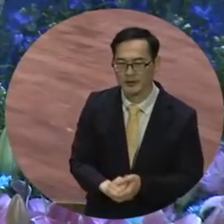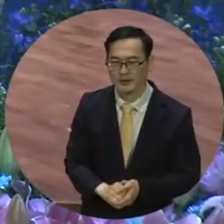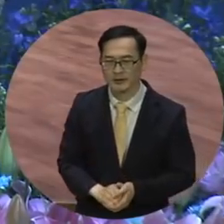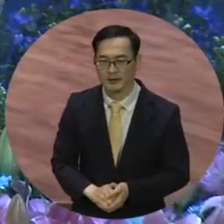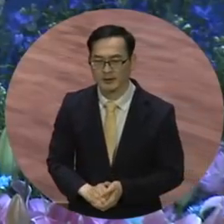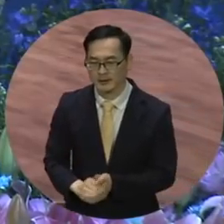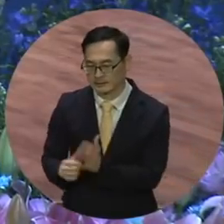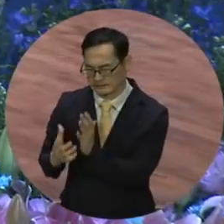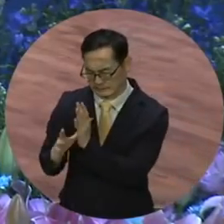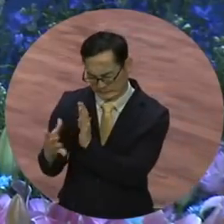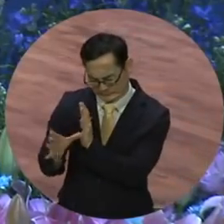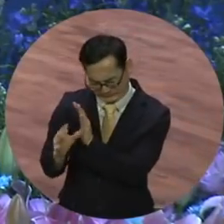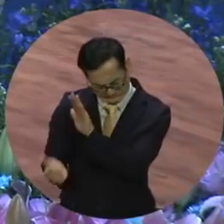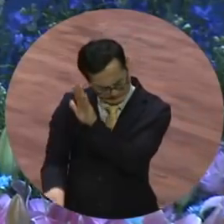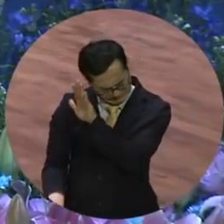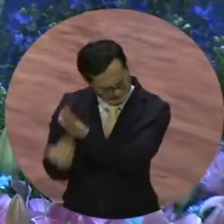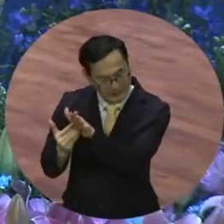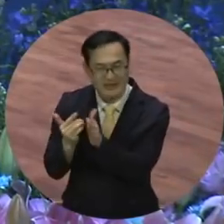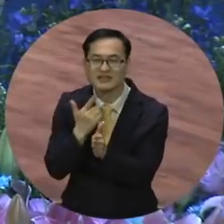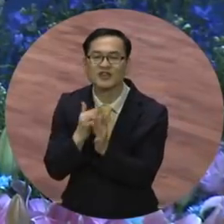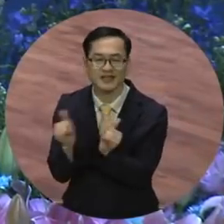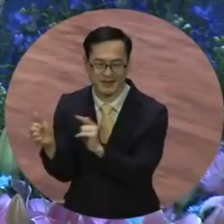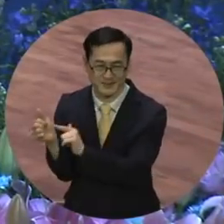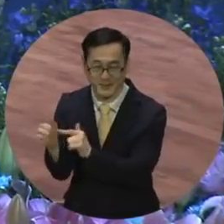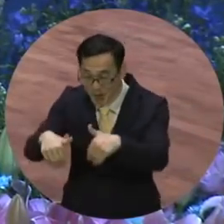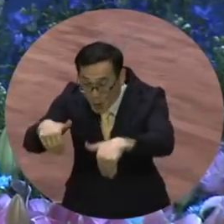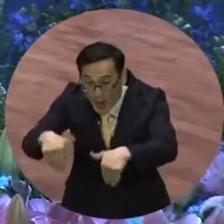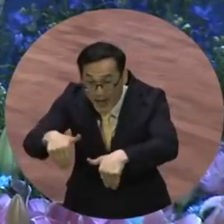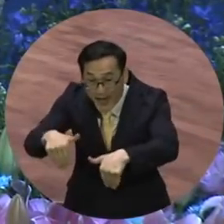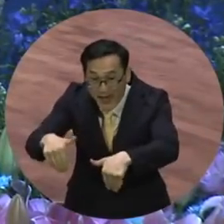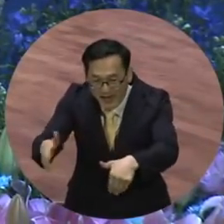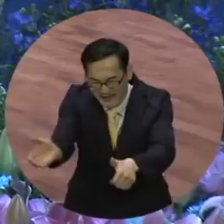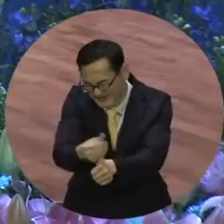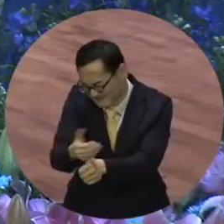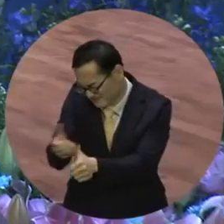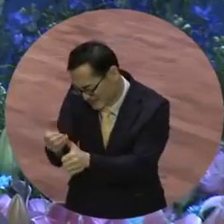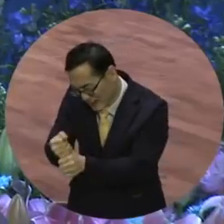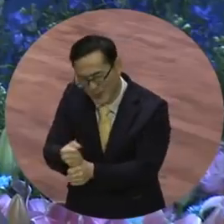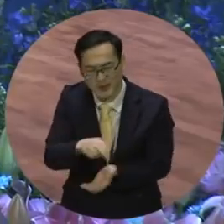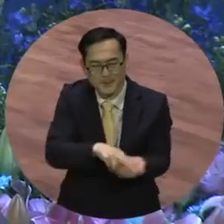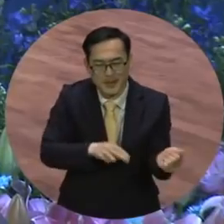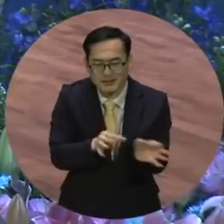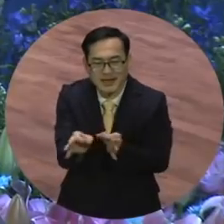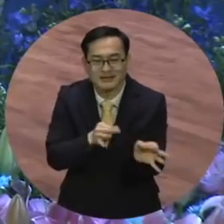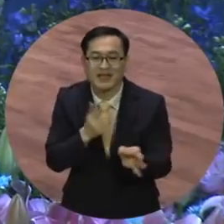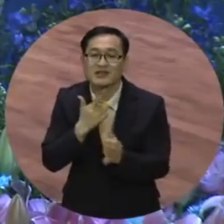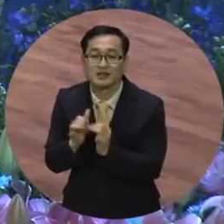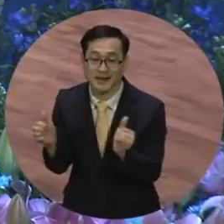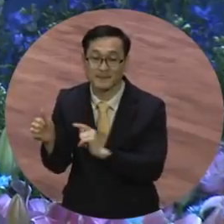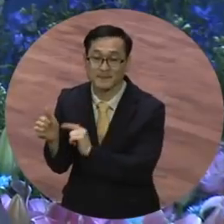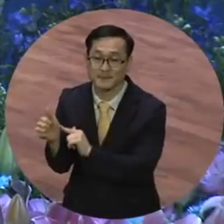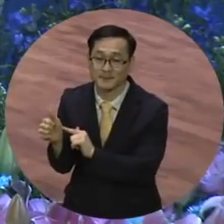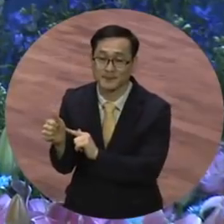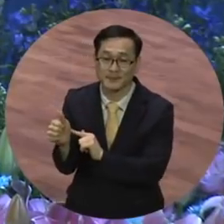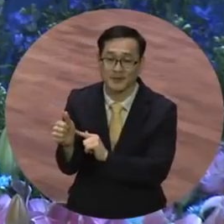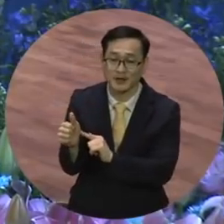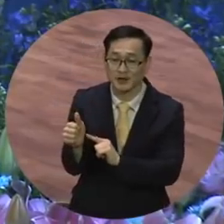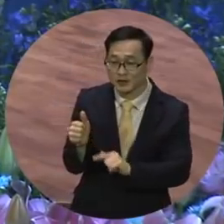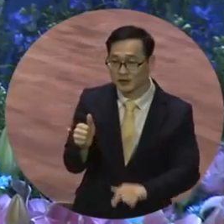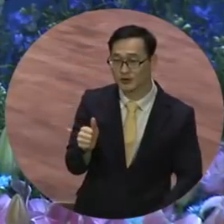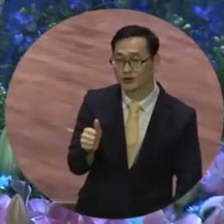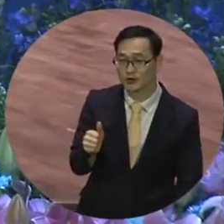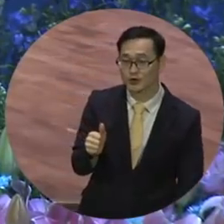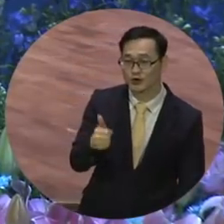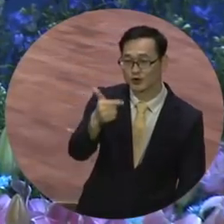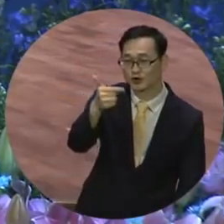잔악 무도할 정도로 노예를 잡아가지고 팔아먹던 노예상. 이 노예상 있던